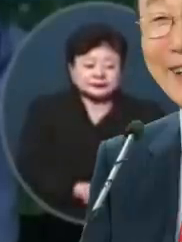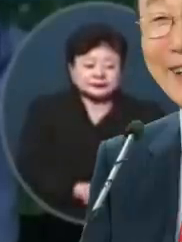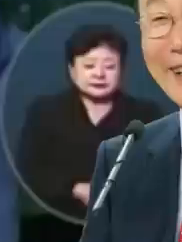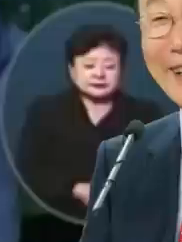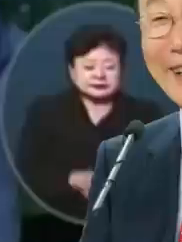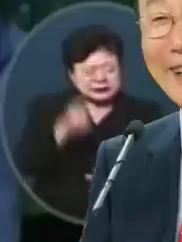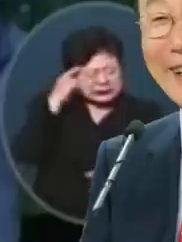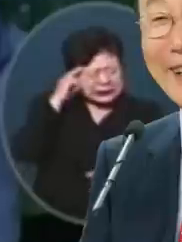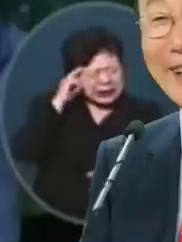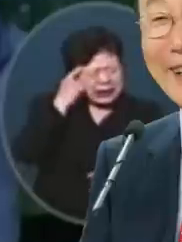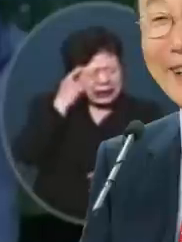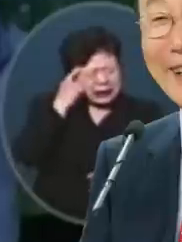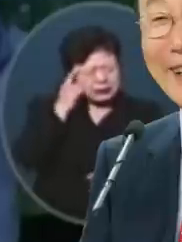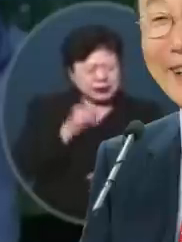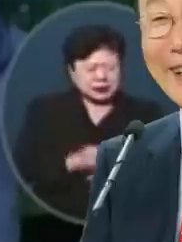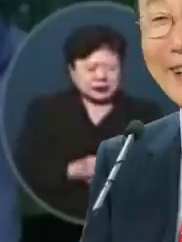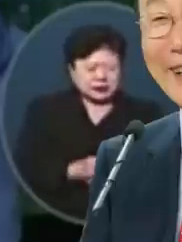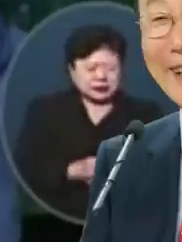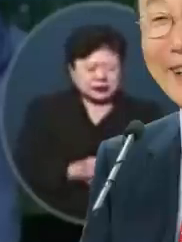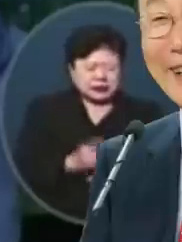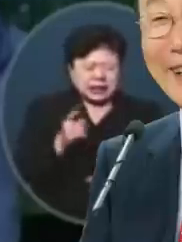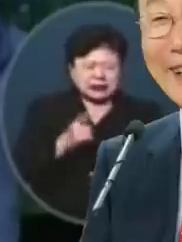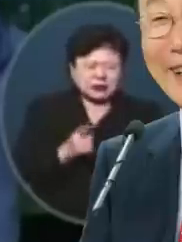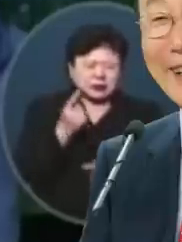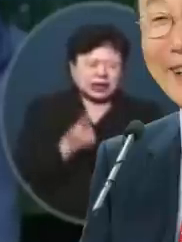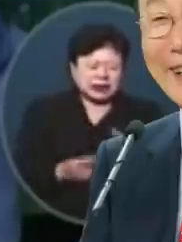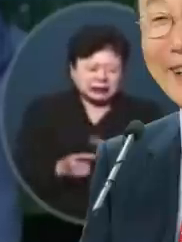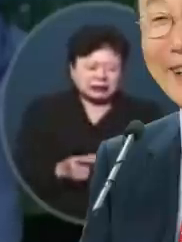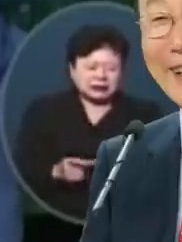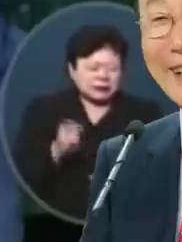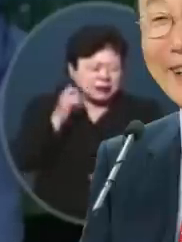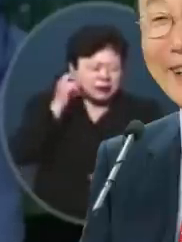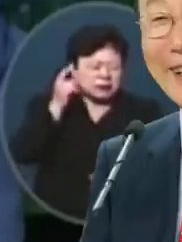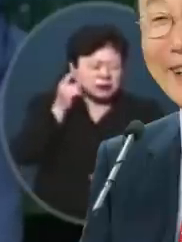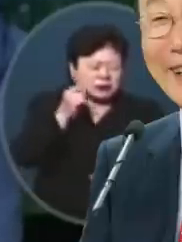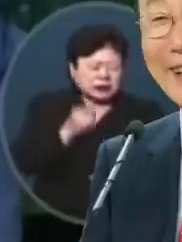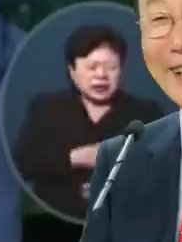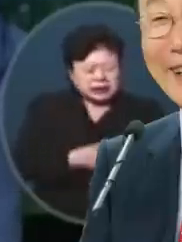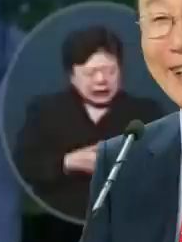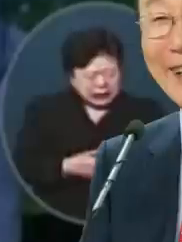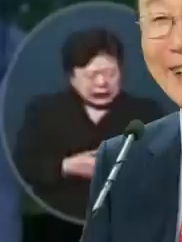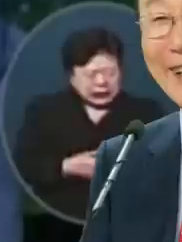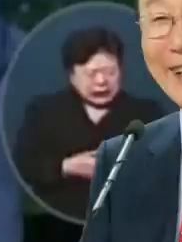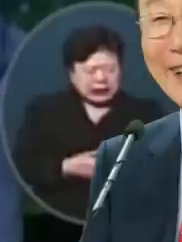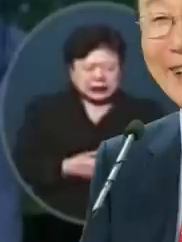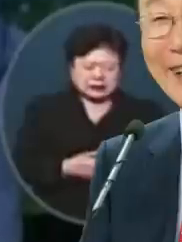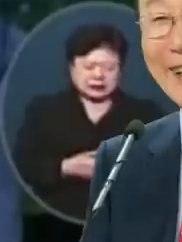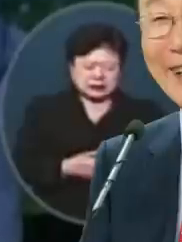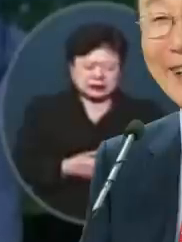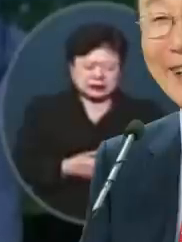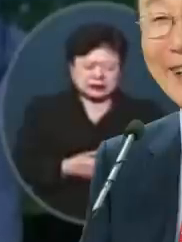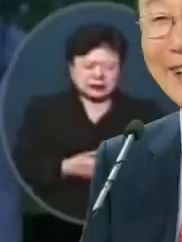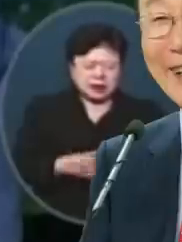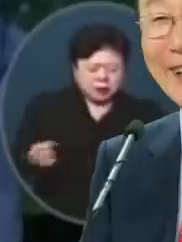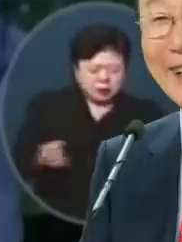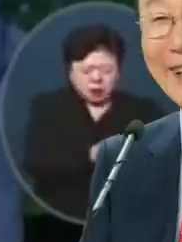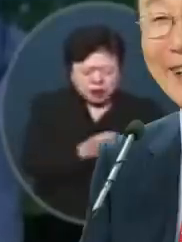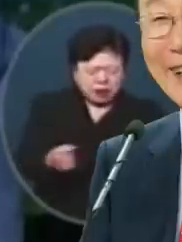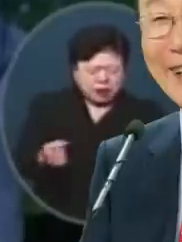이론적으로 내가 내보다 약하다 그러면 난 너를 폭력으로 다스려야